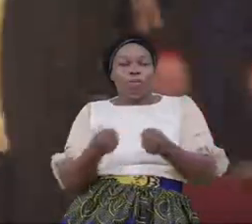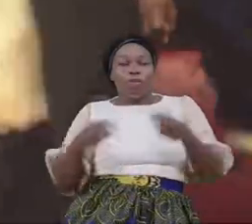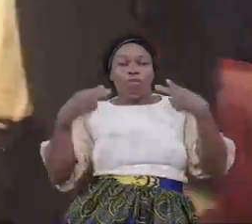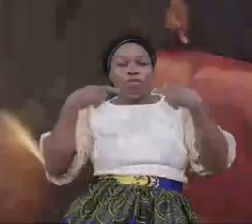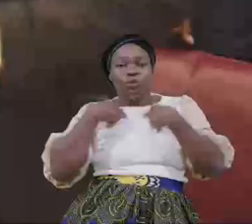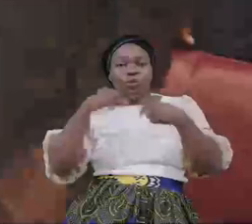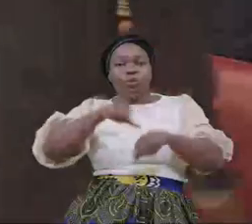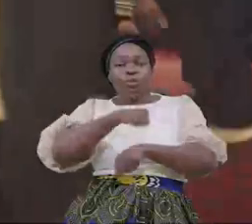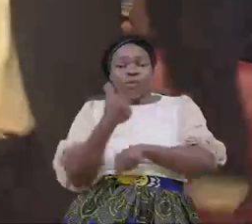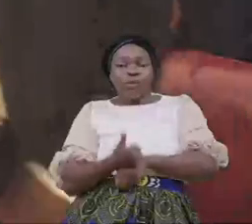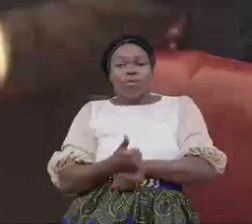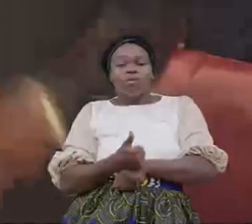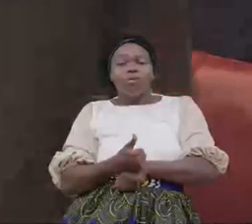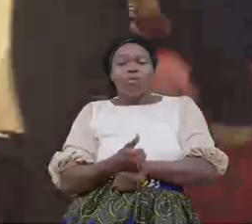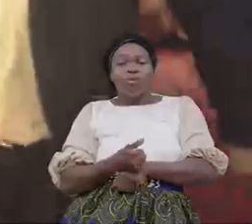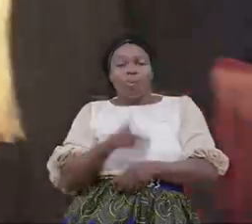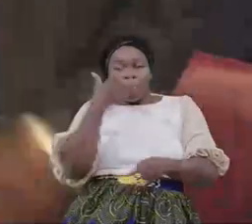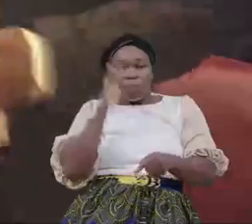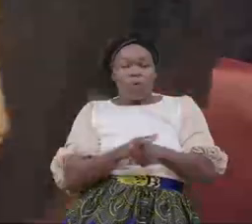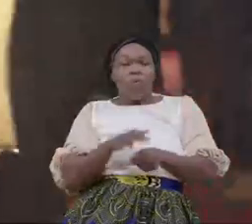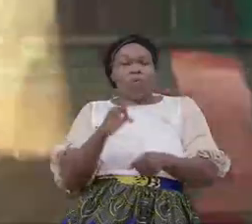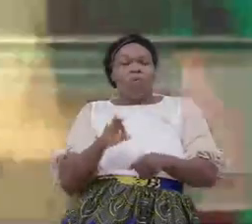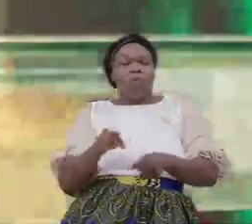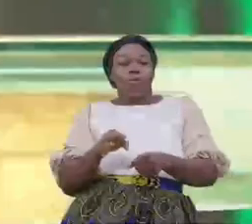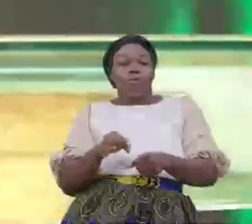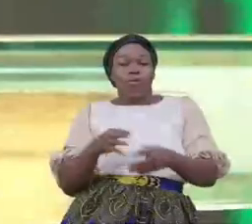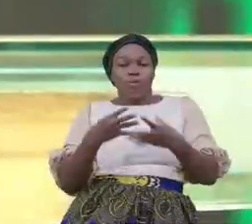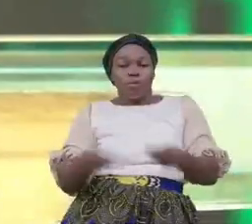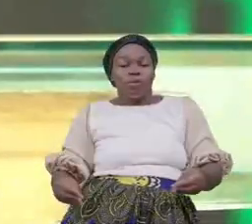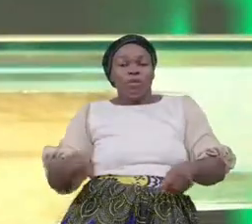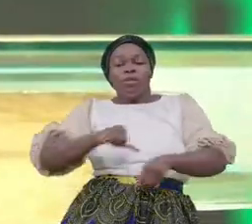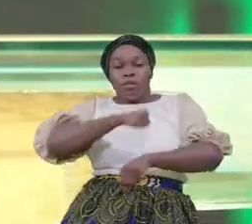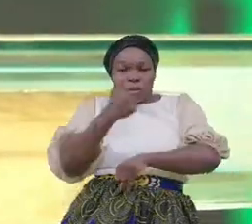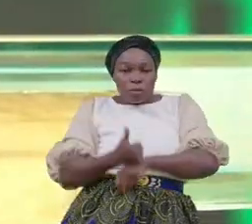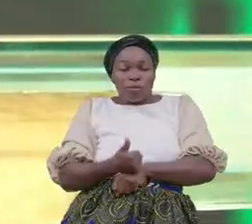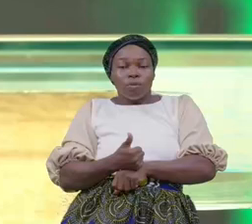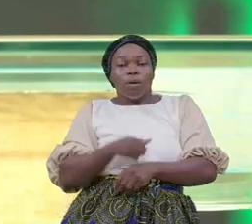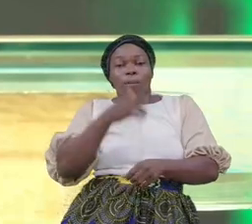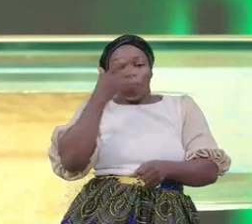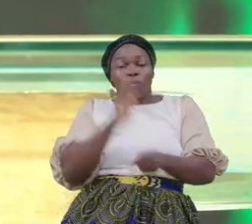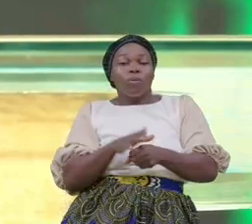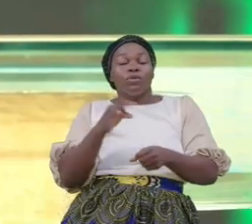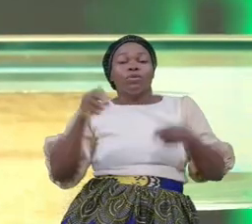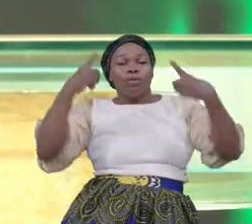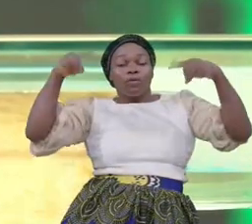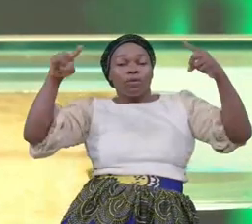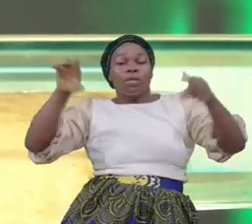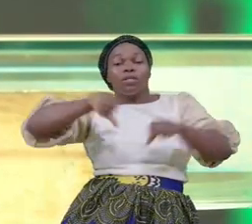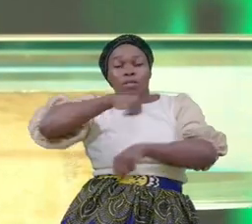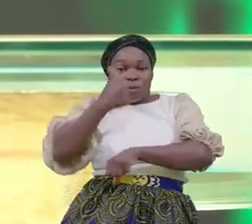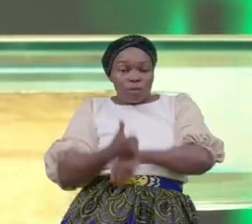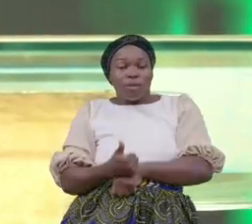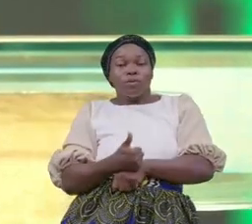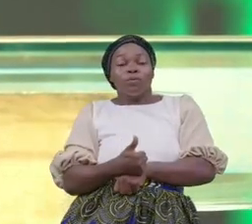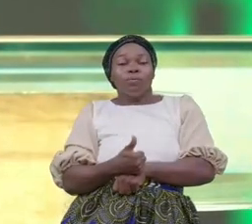La promesse de provision, réglée au ciel. La promesse de succès, réglée au ciel. La